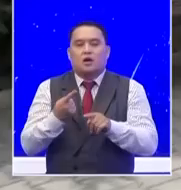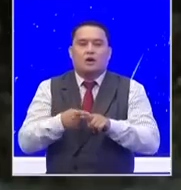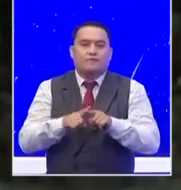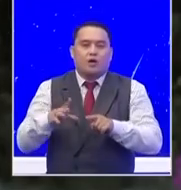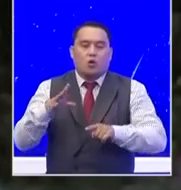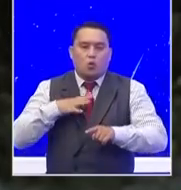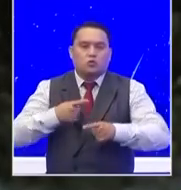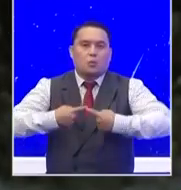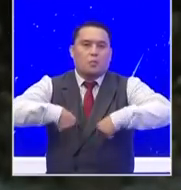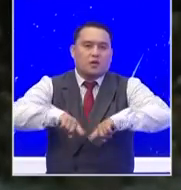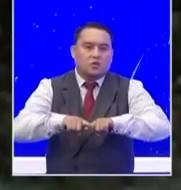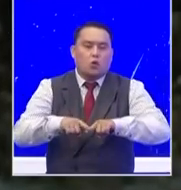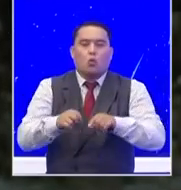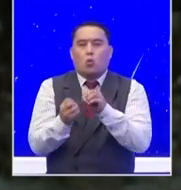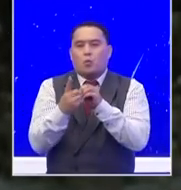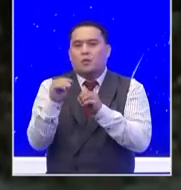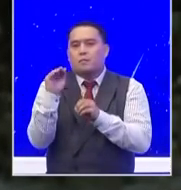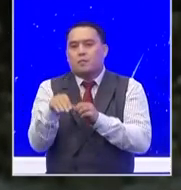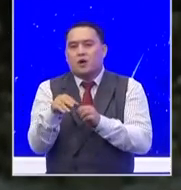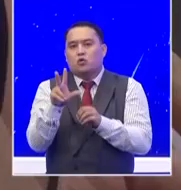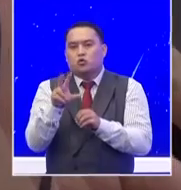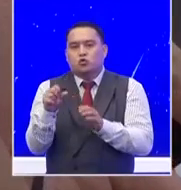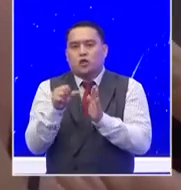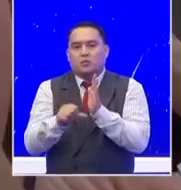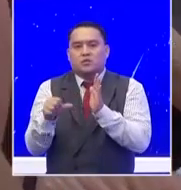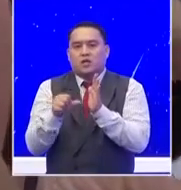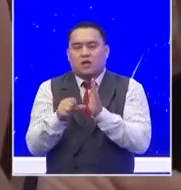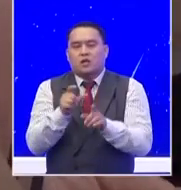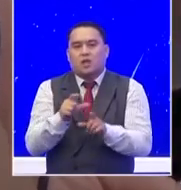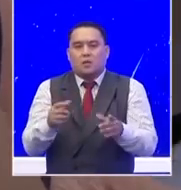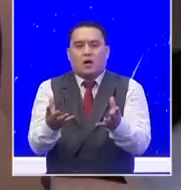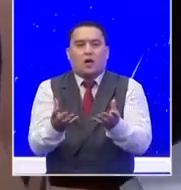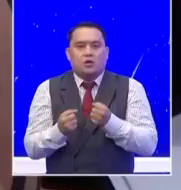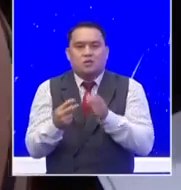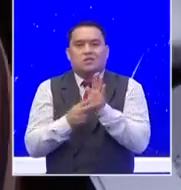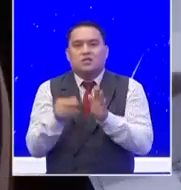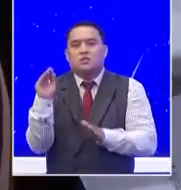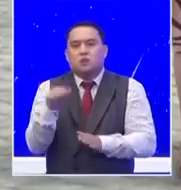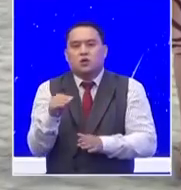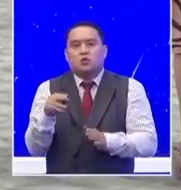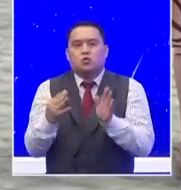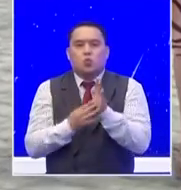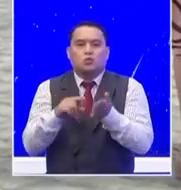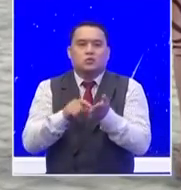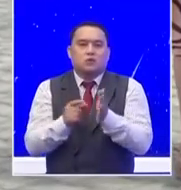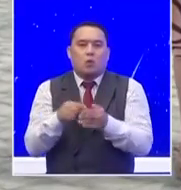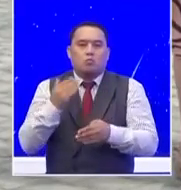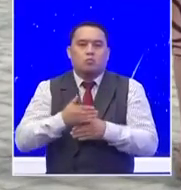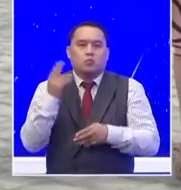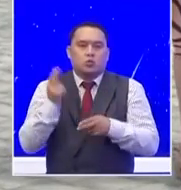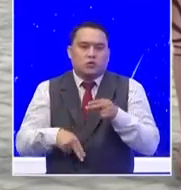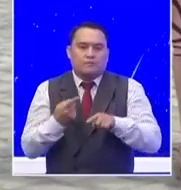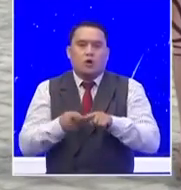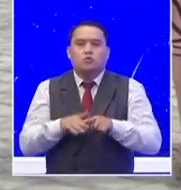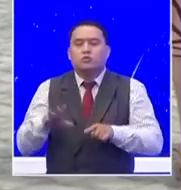бар. Биыл бұл колледждерге 11363 адам қабылдау жоспарлануда. Оның 8000-ға жуығы 9-шы сыныптан кейін келгендер.